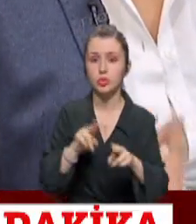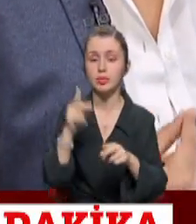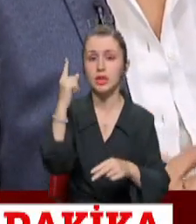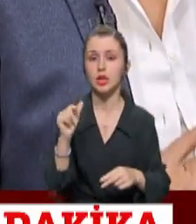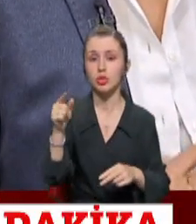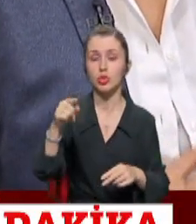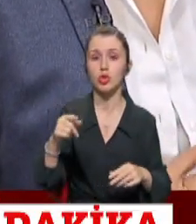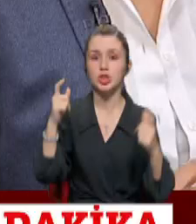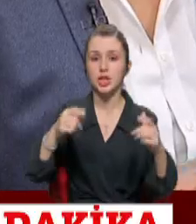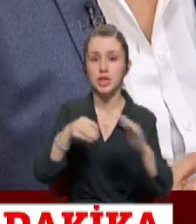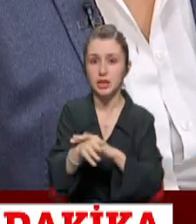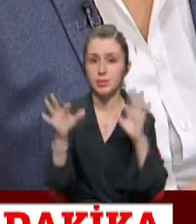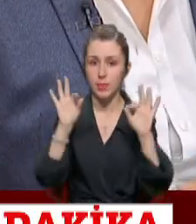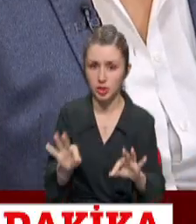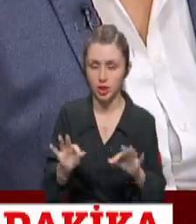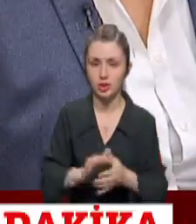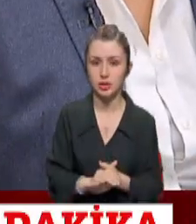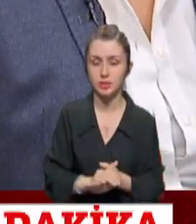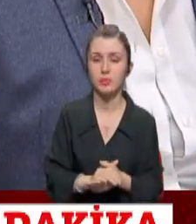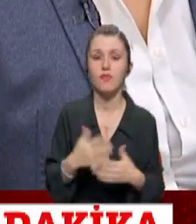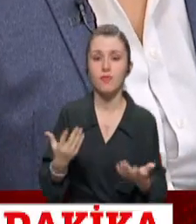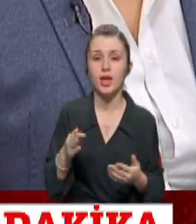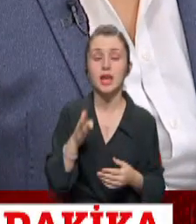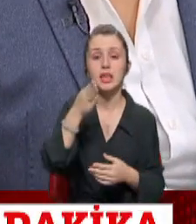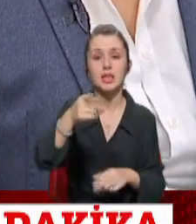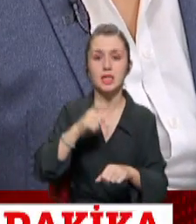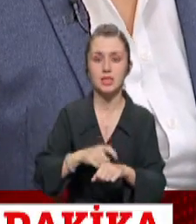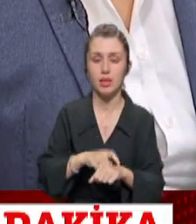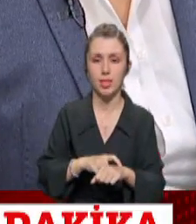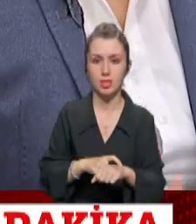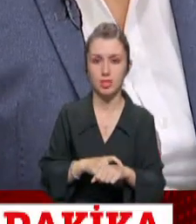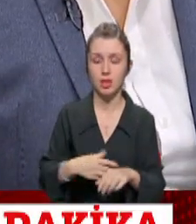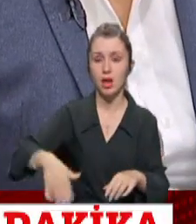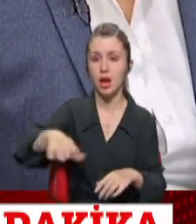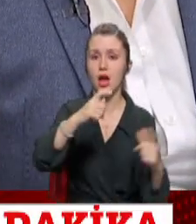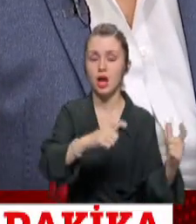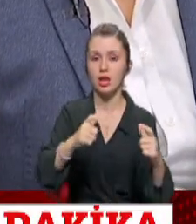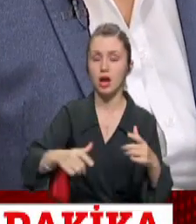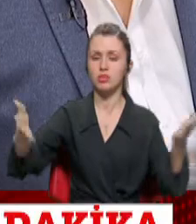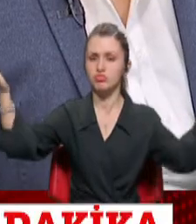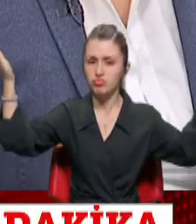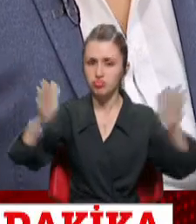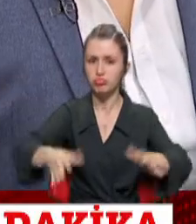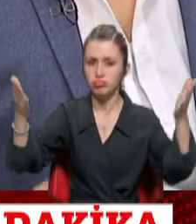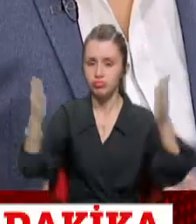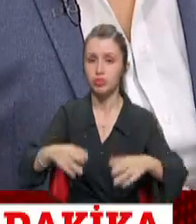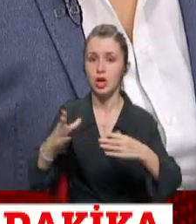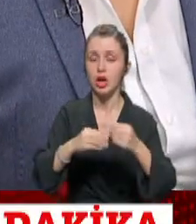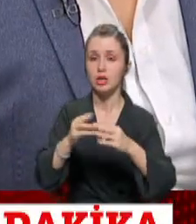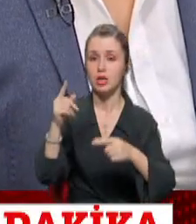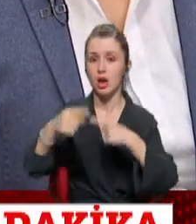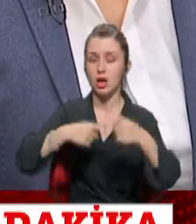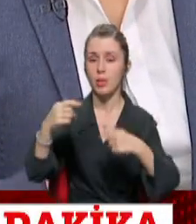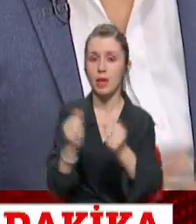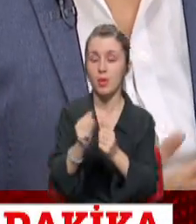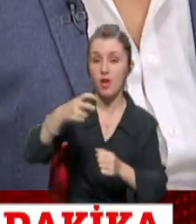o şehre girmeyi başardı teyzemin oğlu ve gittiğinde yani her yer şehir yerle bir Adana'dan akrabalar